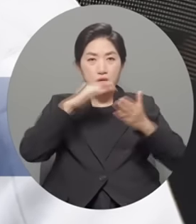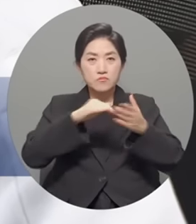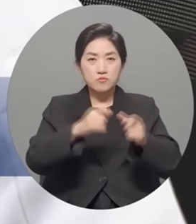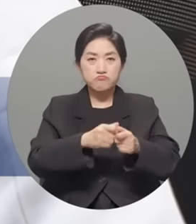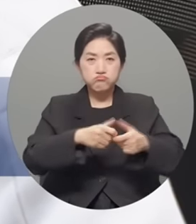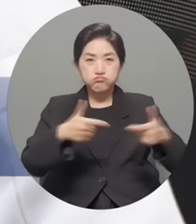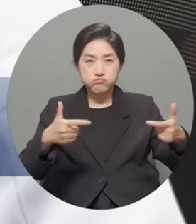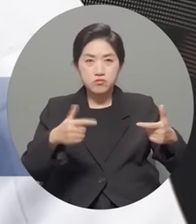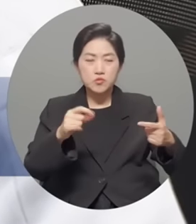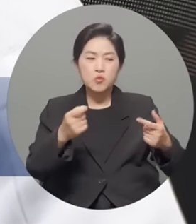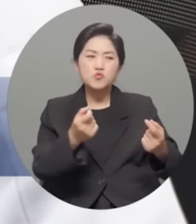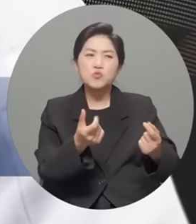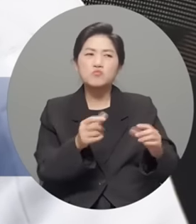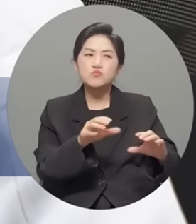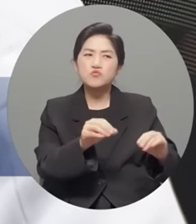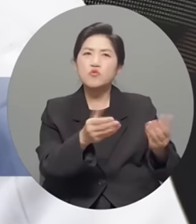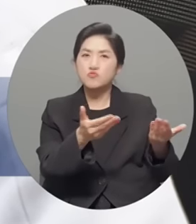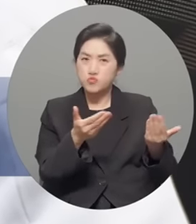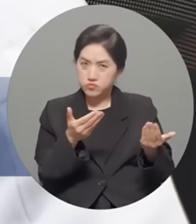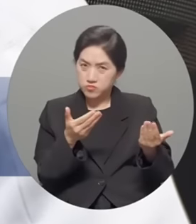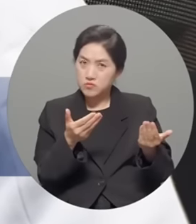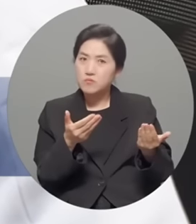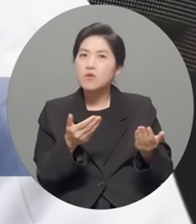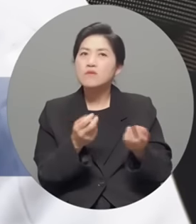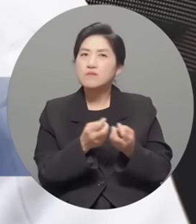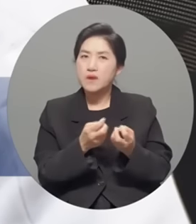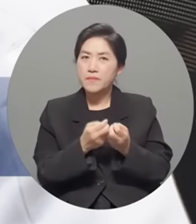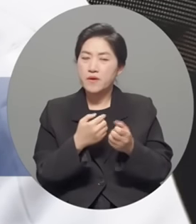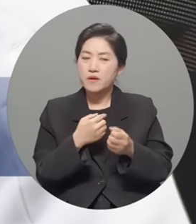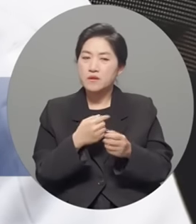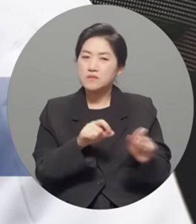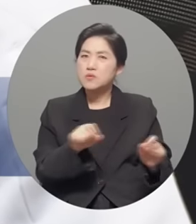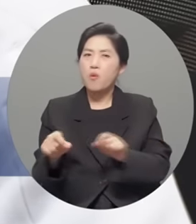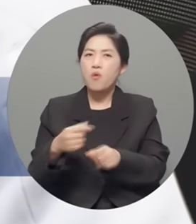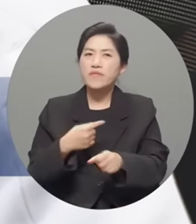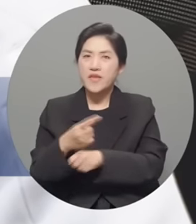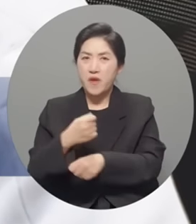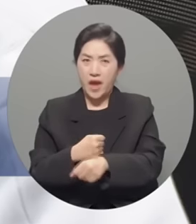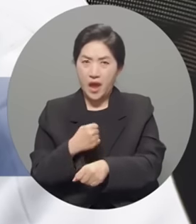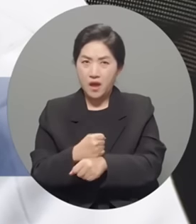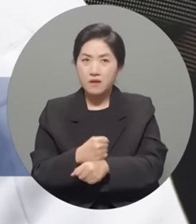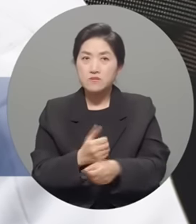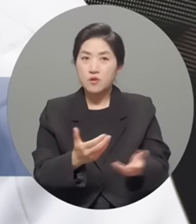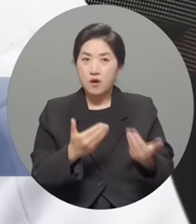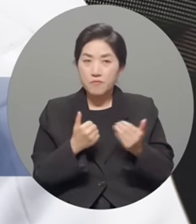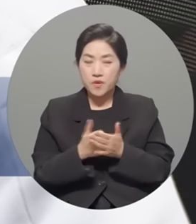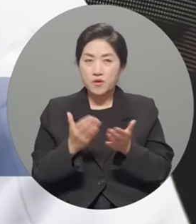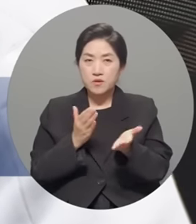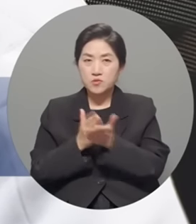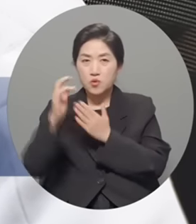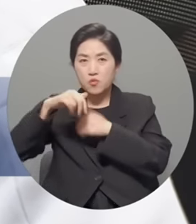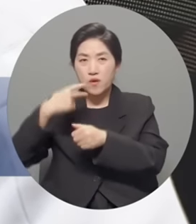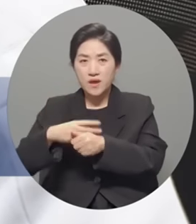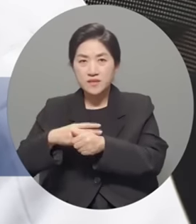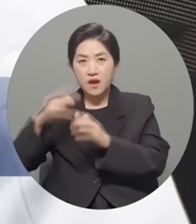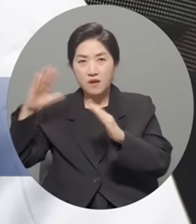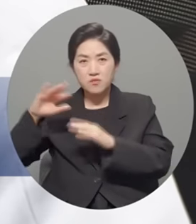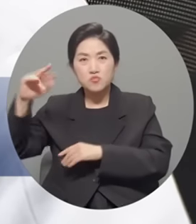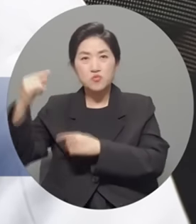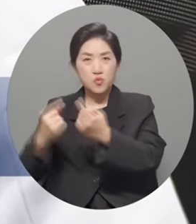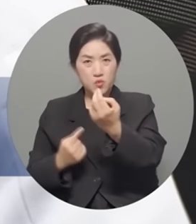뭐 증원에 대해서 좀 뭐 중지한다든가 내년에 결정하자든가 그런 걸 해주면 뭐 전공인 학생들이